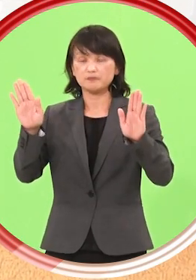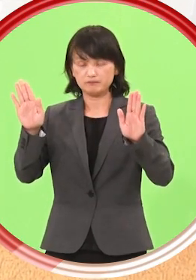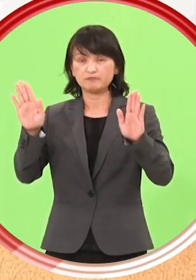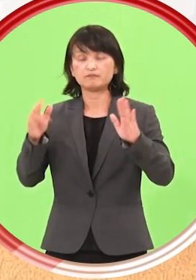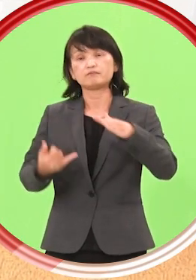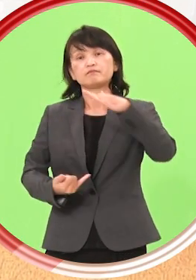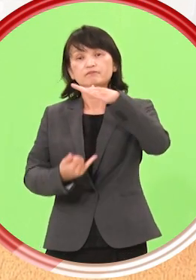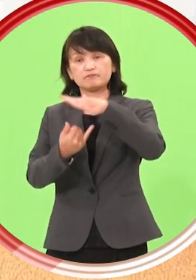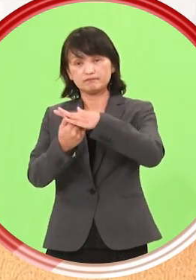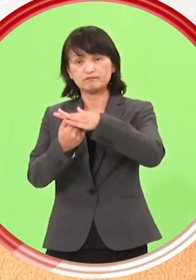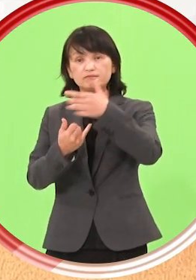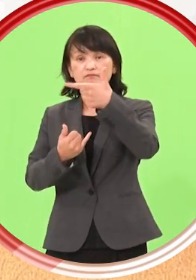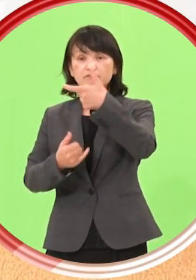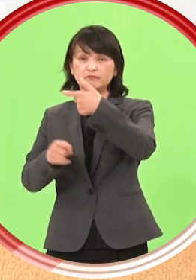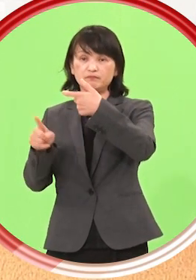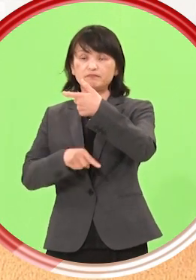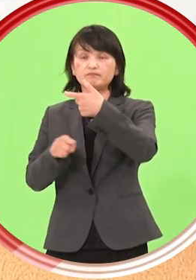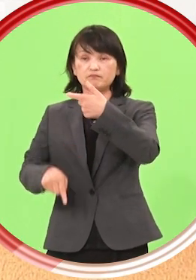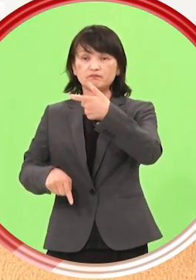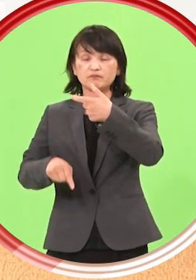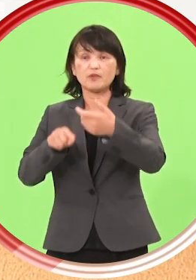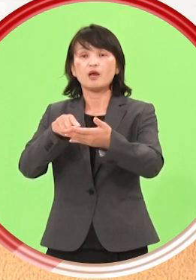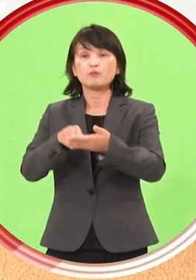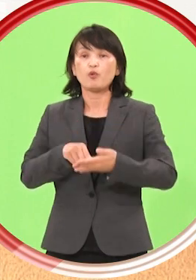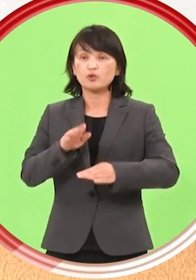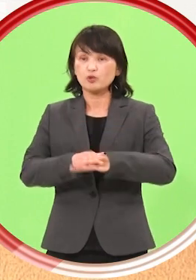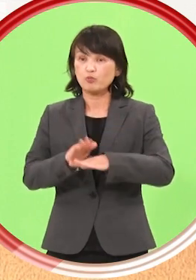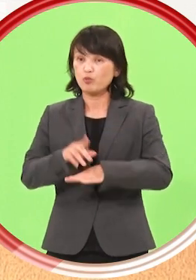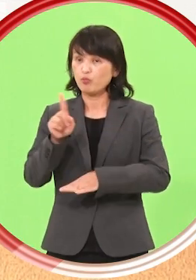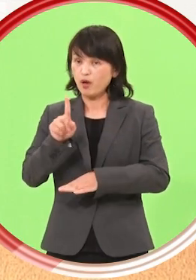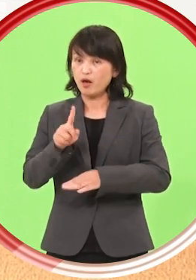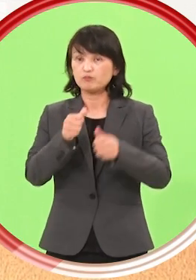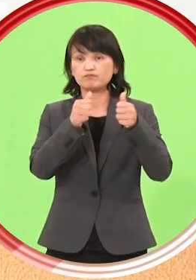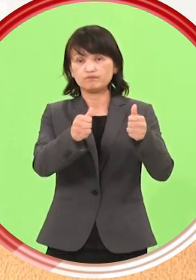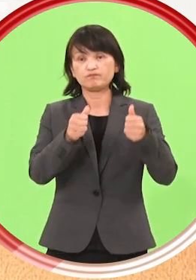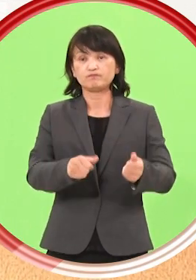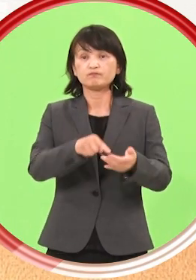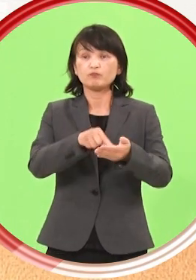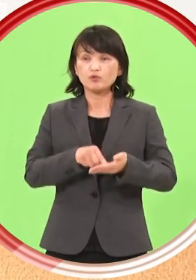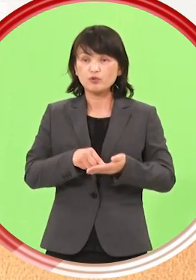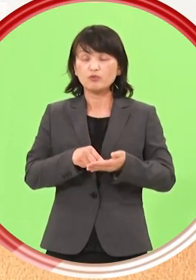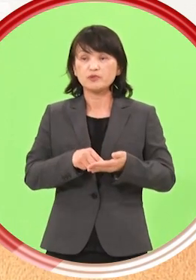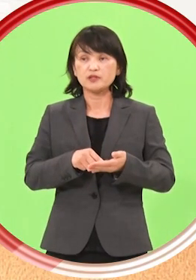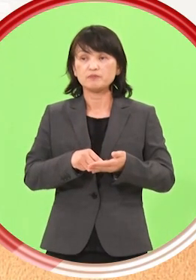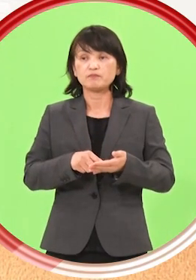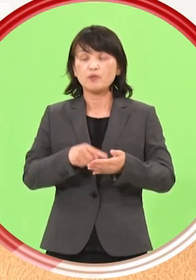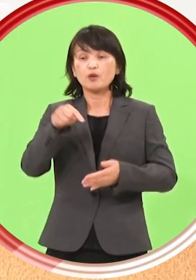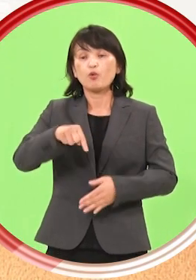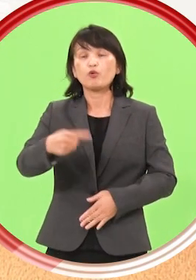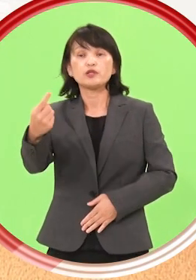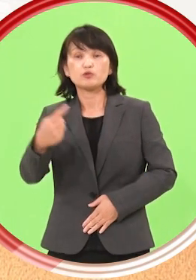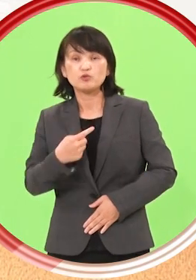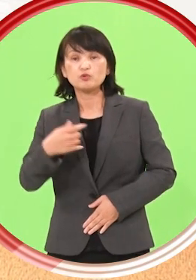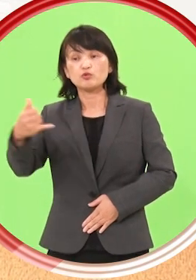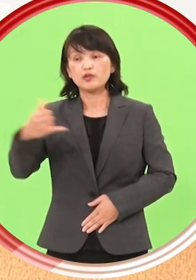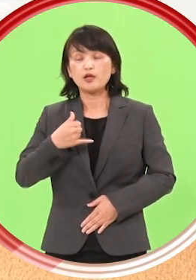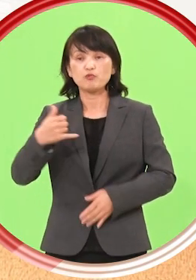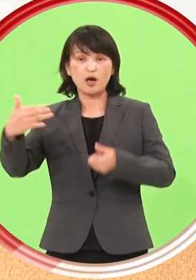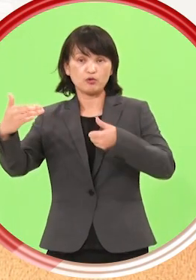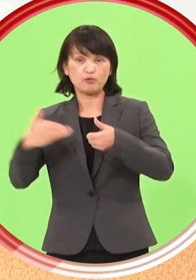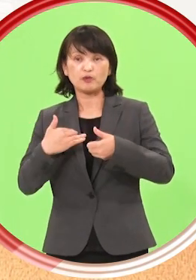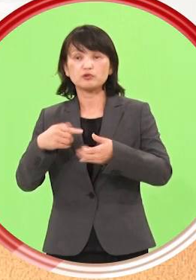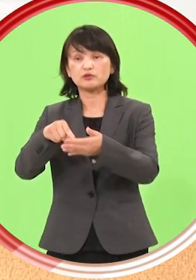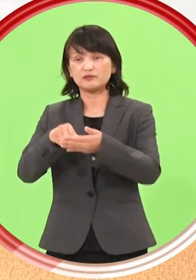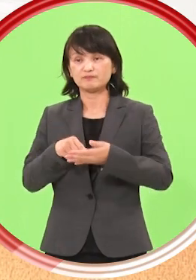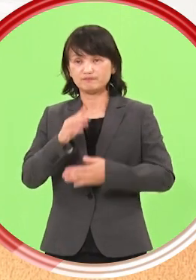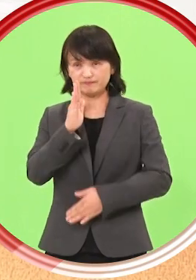を開催します。定員は60名で、申し込みはホームページのほか来館や電話、ファックスのいず